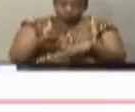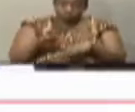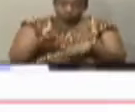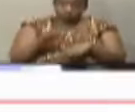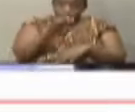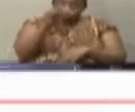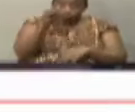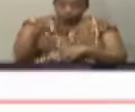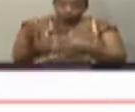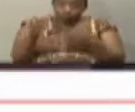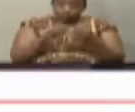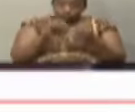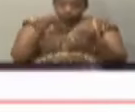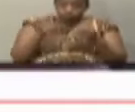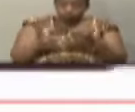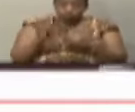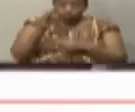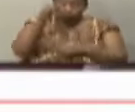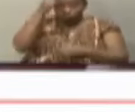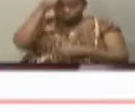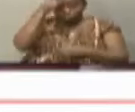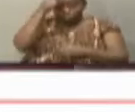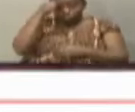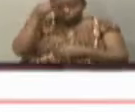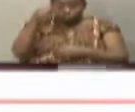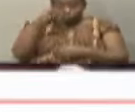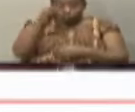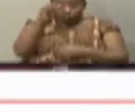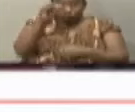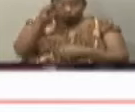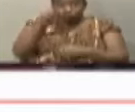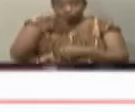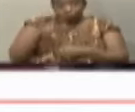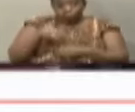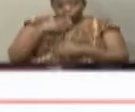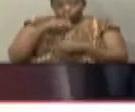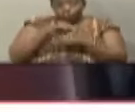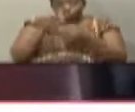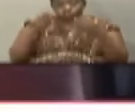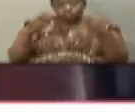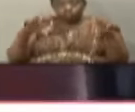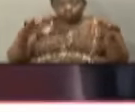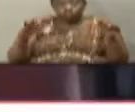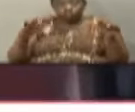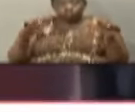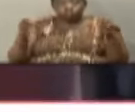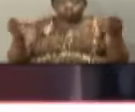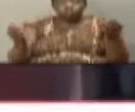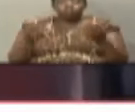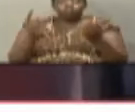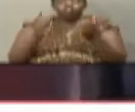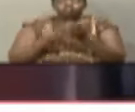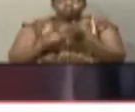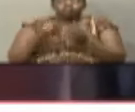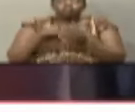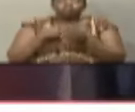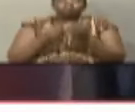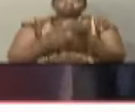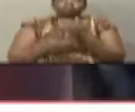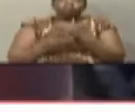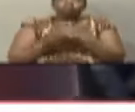yenna n'aleeta omwana nti wa Wisdom deni e owange namugimukola dda kubajjo jjijja era nze nkera